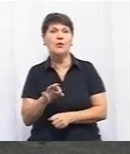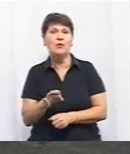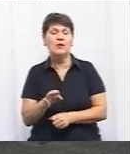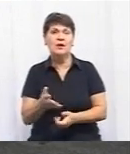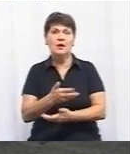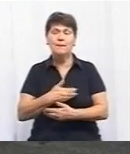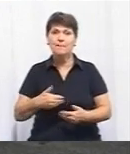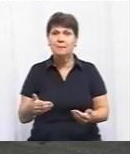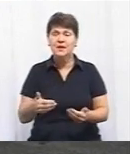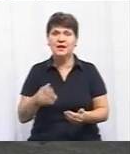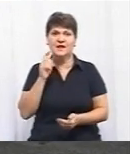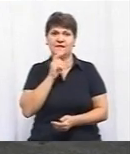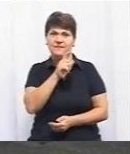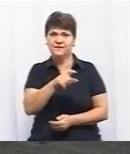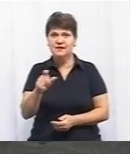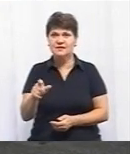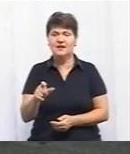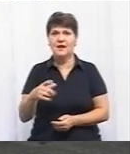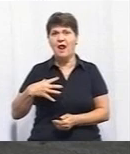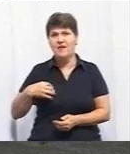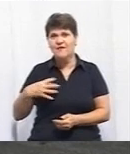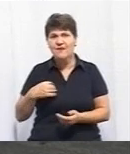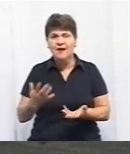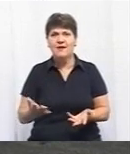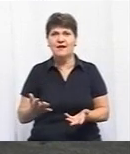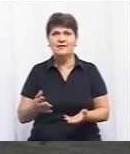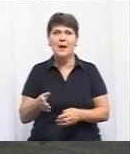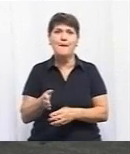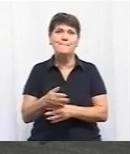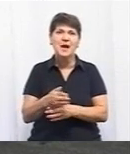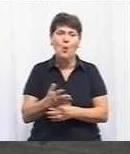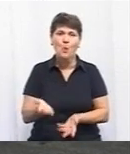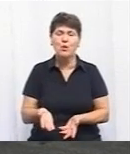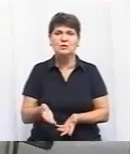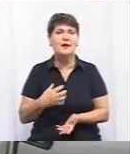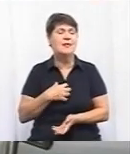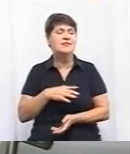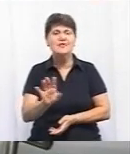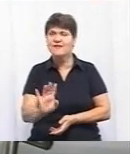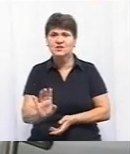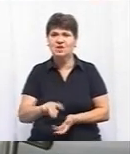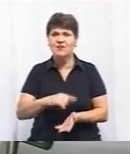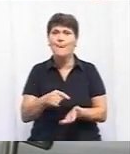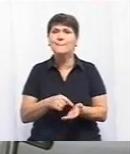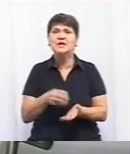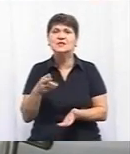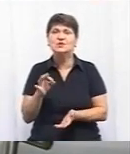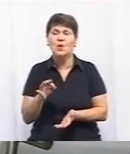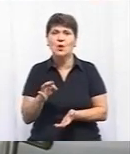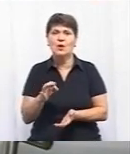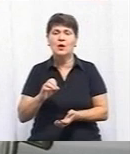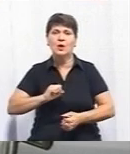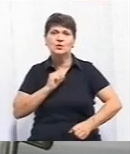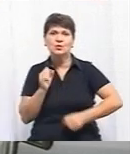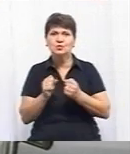ми, вінничани, там, львів'яни, там, я не знаю, там, маріупольці, там, неважливо з якого міста, ми особливо один одним